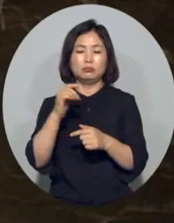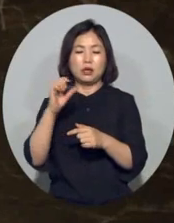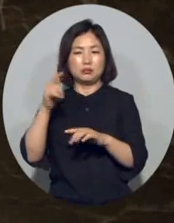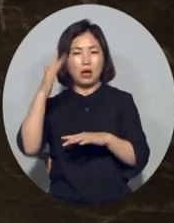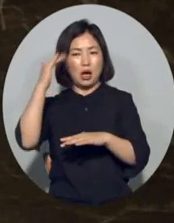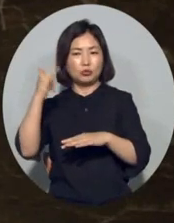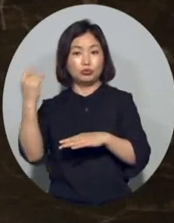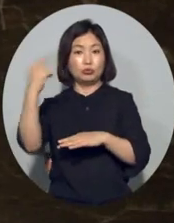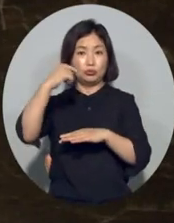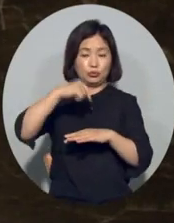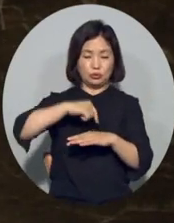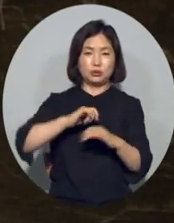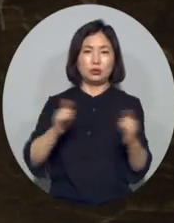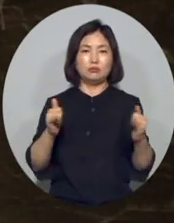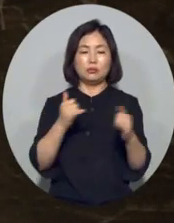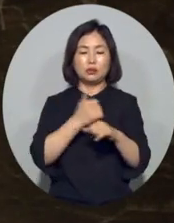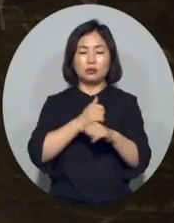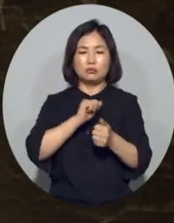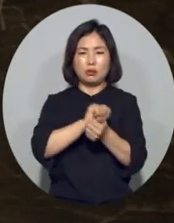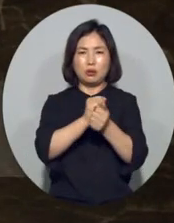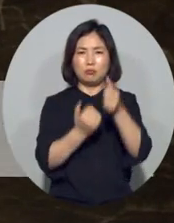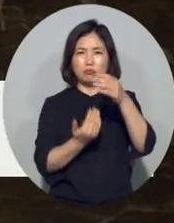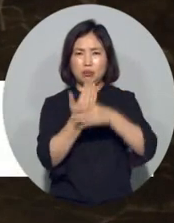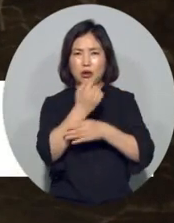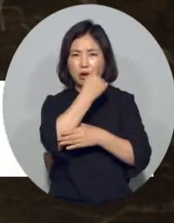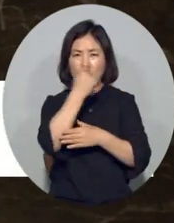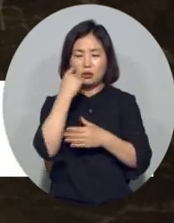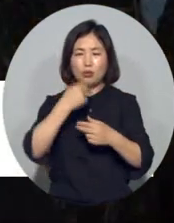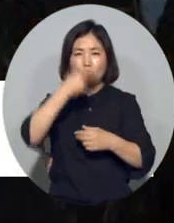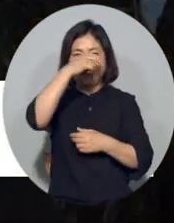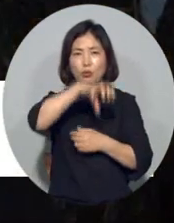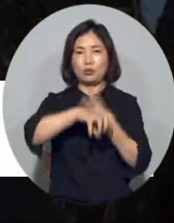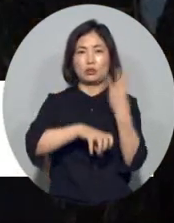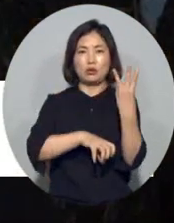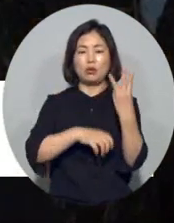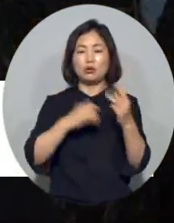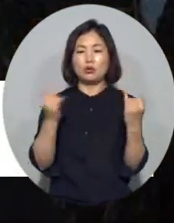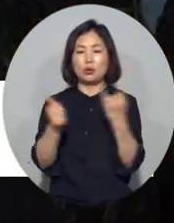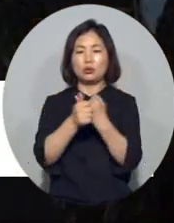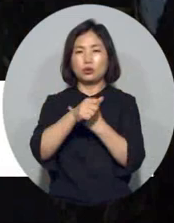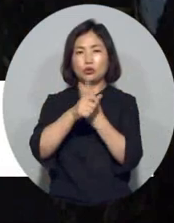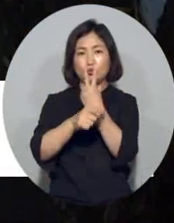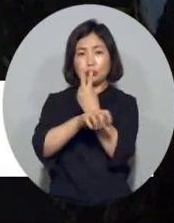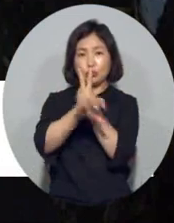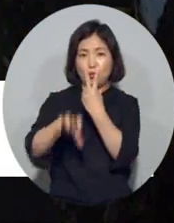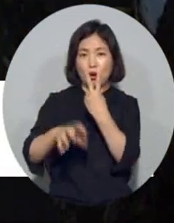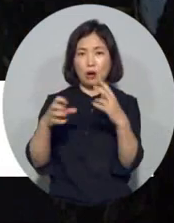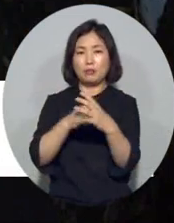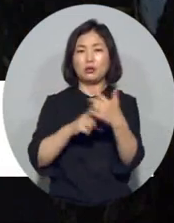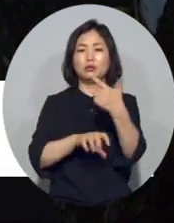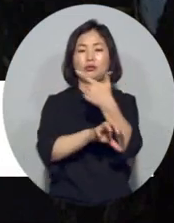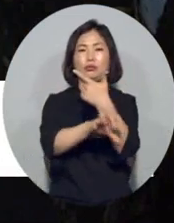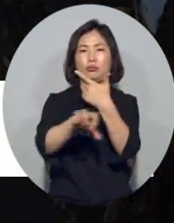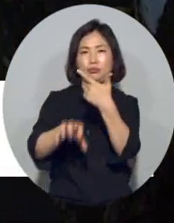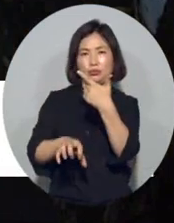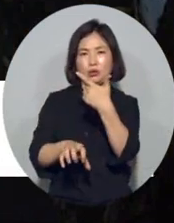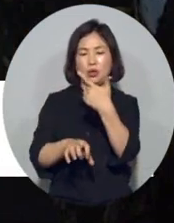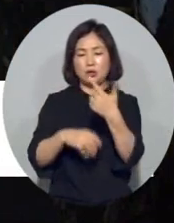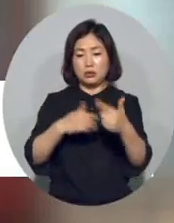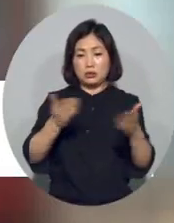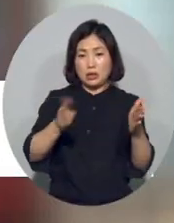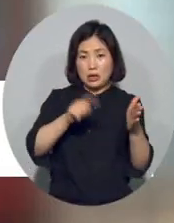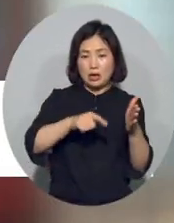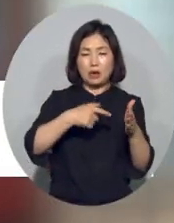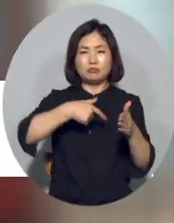한국 귀화인입니다. 집단 감염이 확인된 곳만 유흥시설 3곳, 결혼식 2곳 등 모두 6곳입니다.